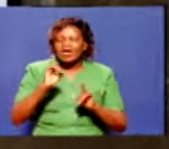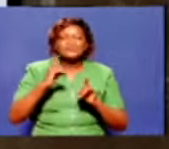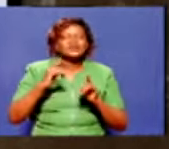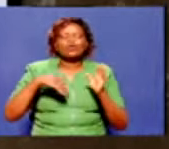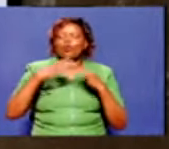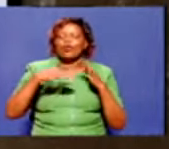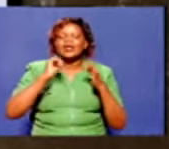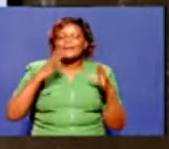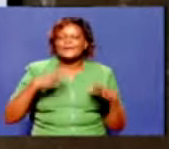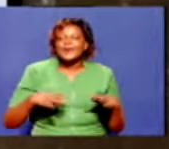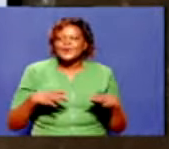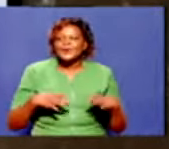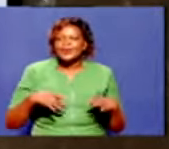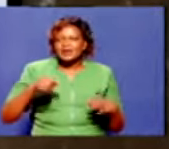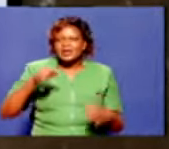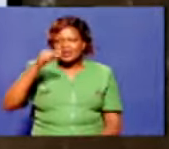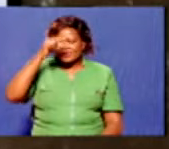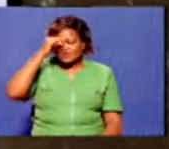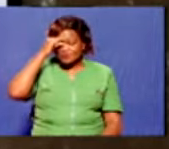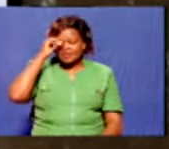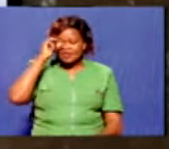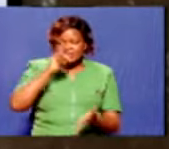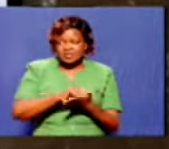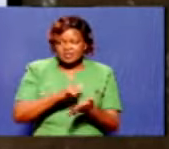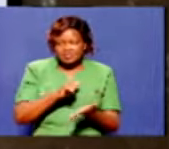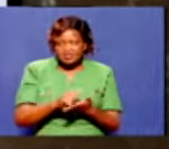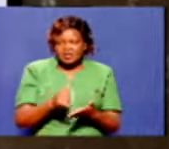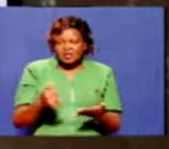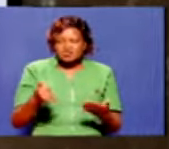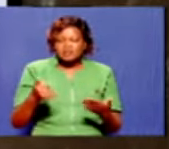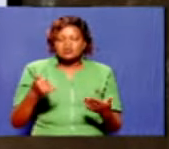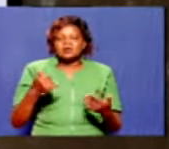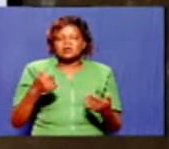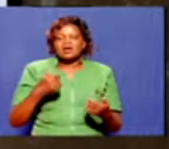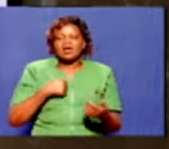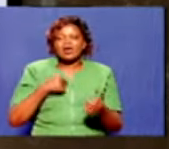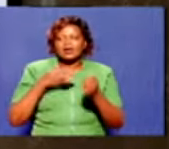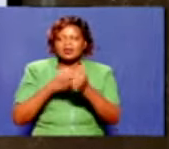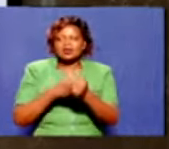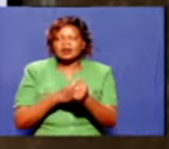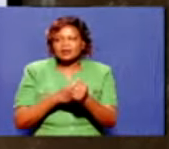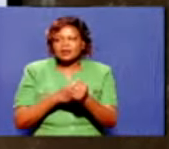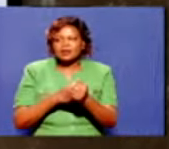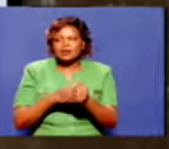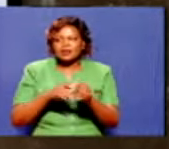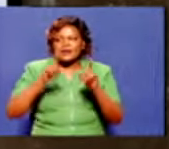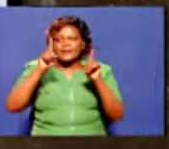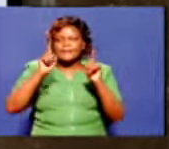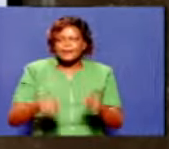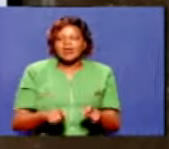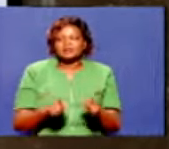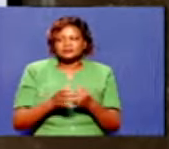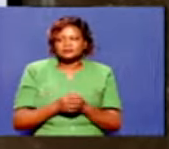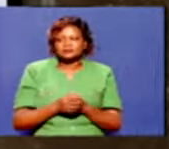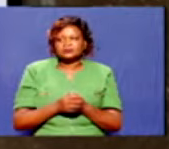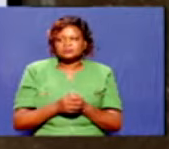Kenya, serikali tunayoiona inayoiongoza lazima ionekane kwamba